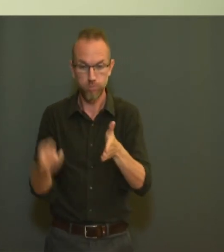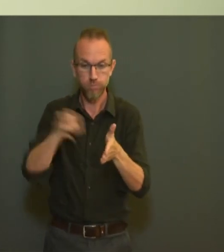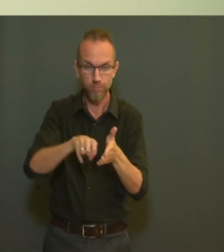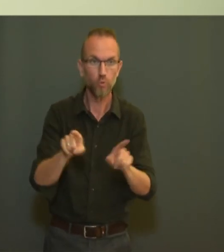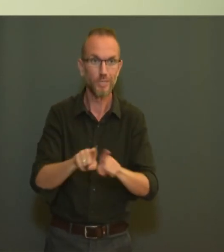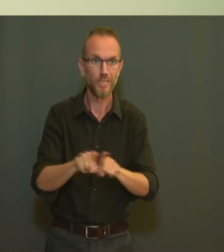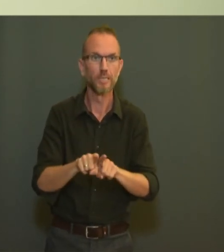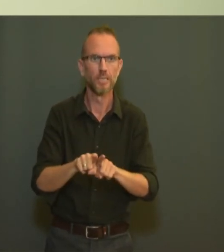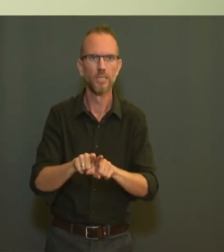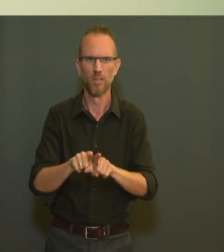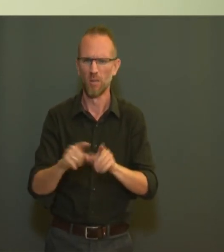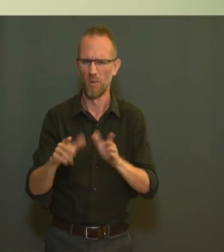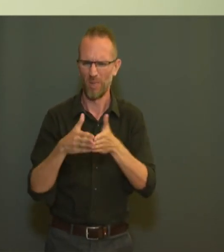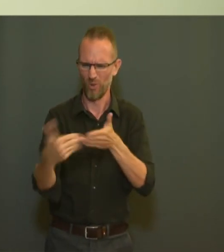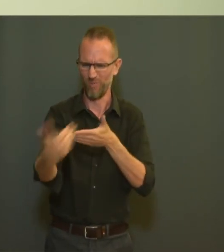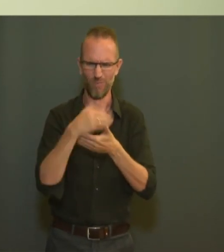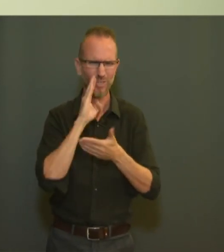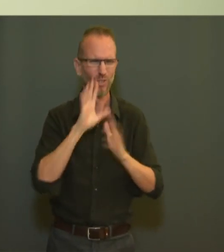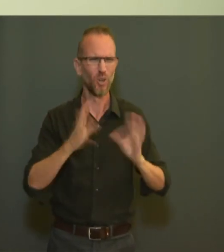plus rare.